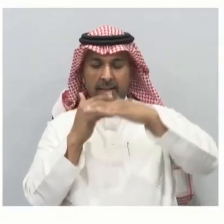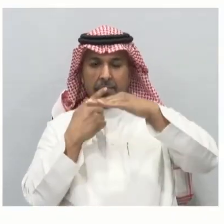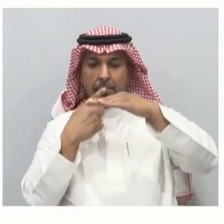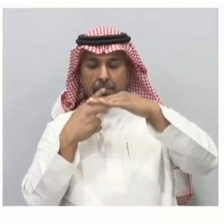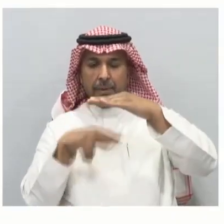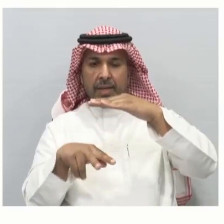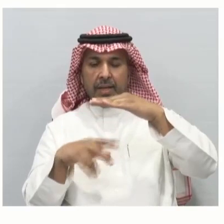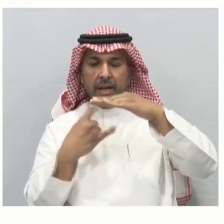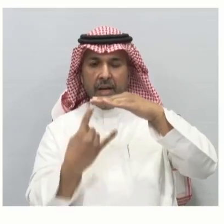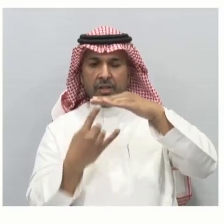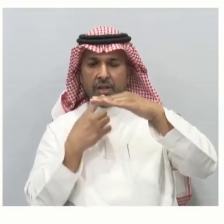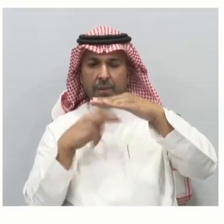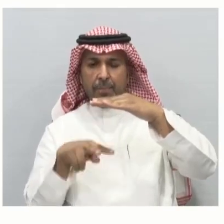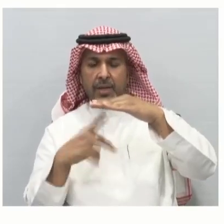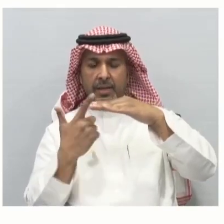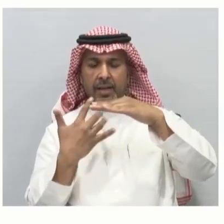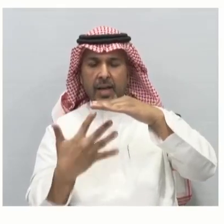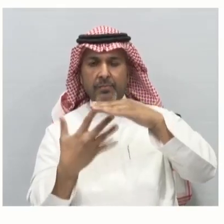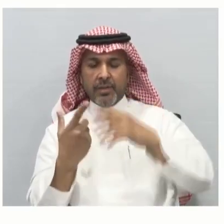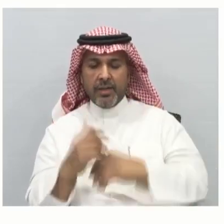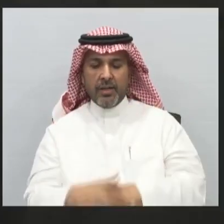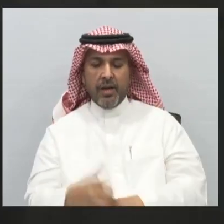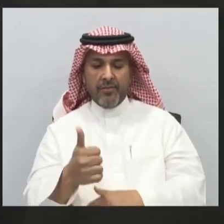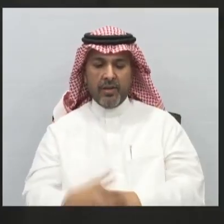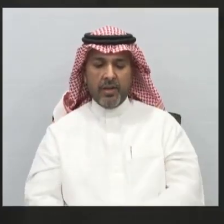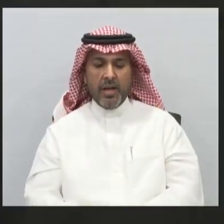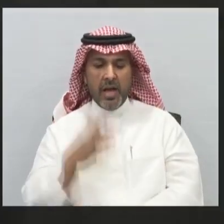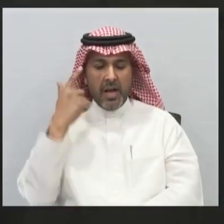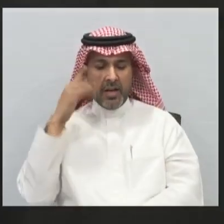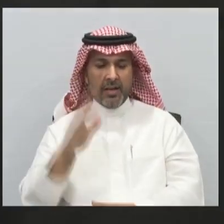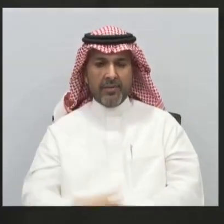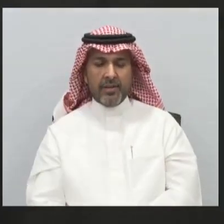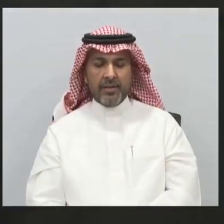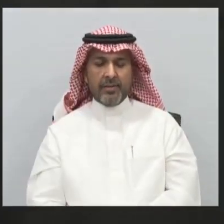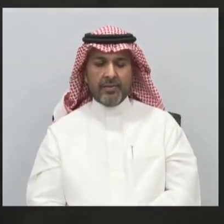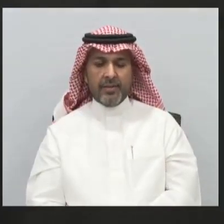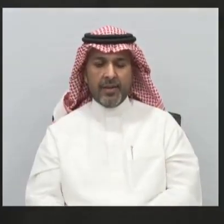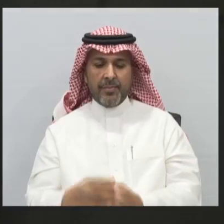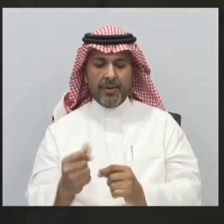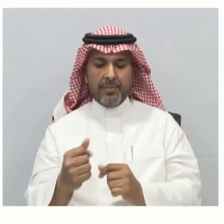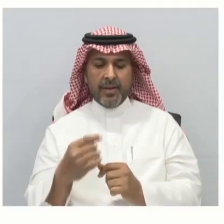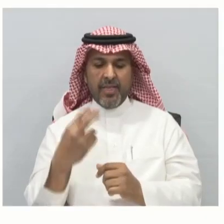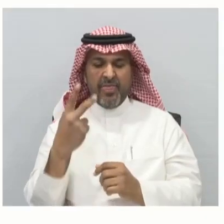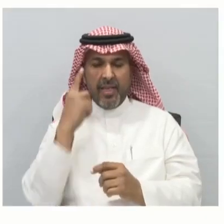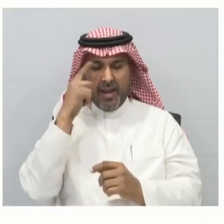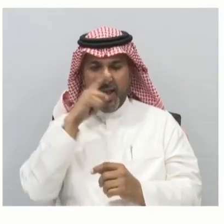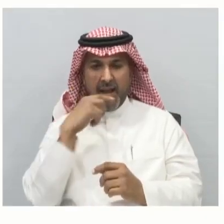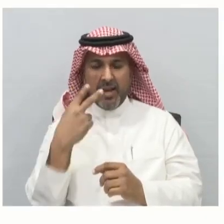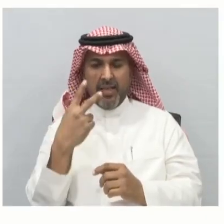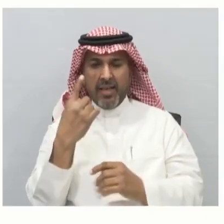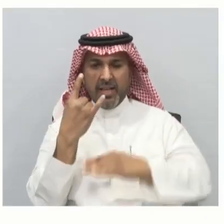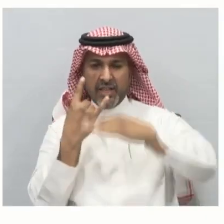عشره او مئه طبعا عند المقام خمسه نعم صحيح راح اضرب المقام في اثنان